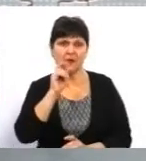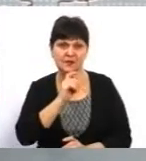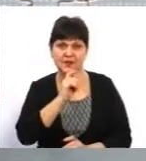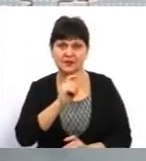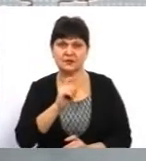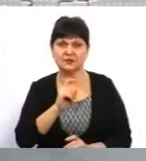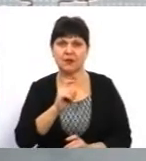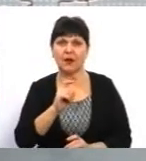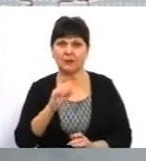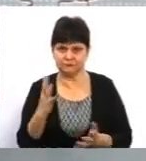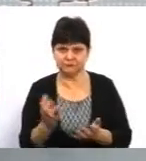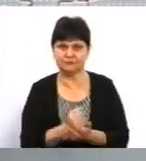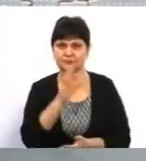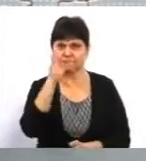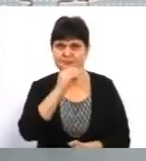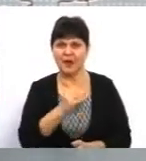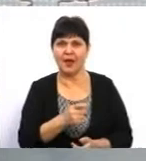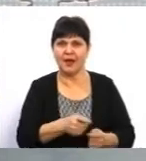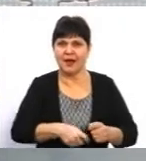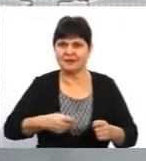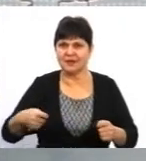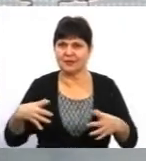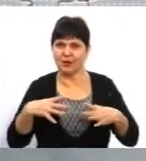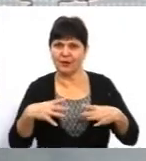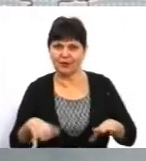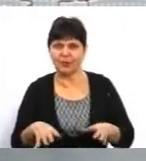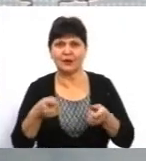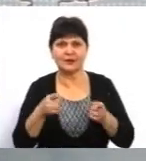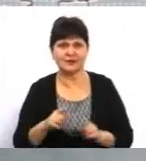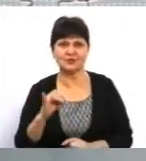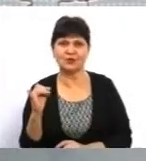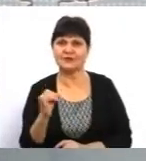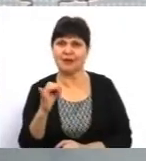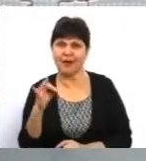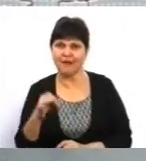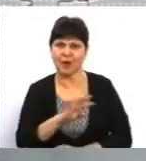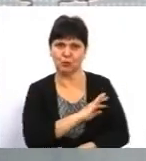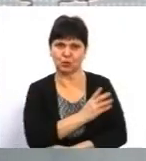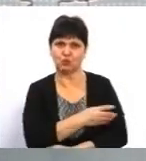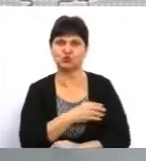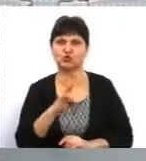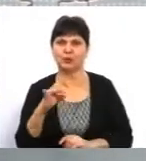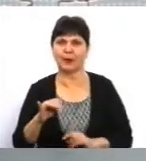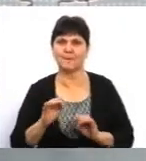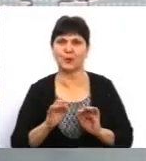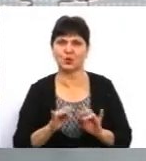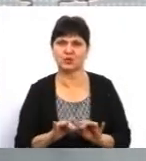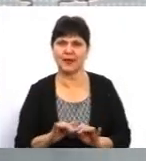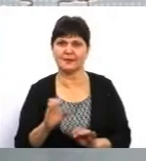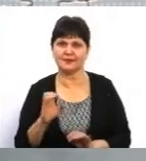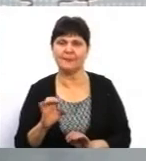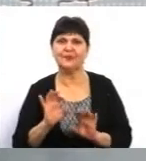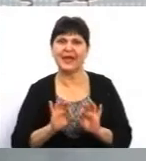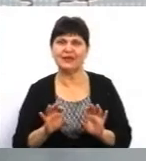вдало. Не було великих затримок, тому що це дійсно цікавий і такий потужний процес. Інформація, внесена